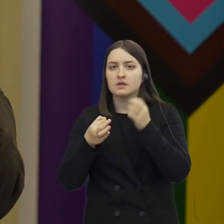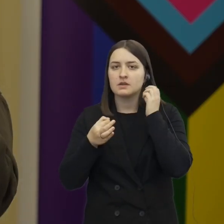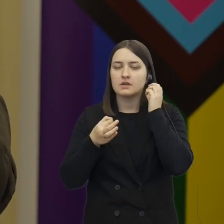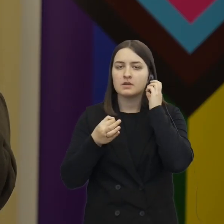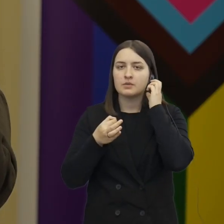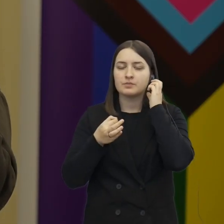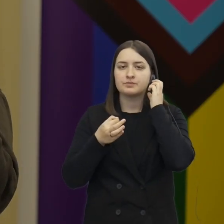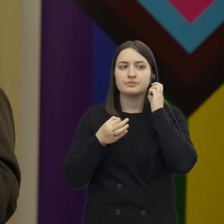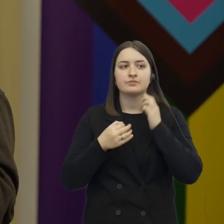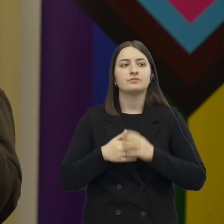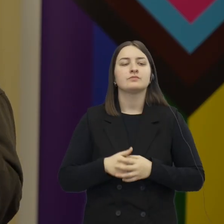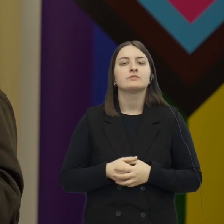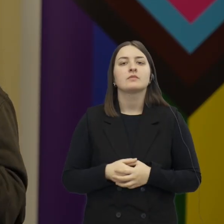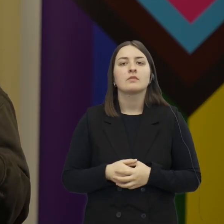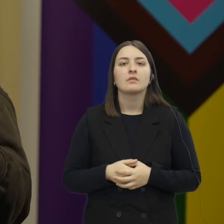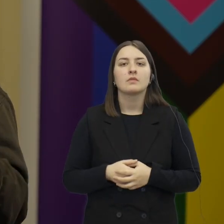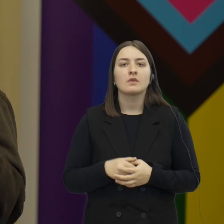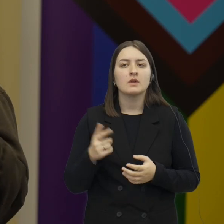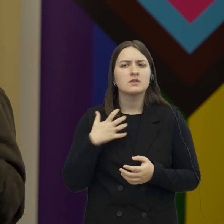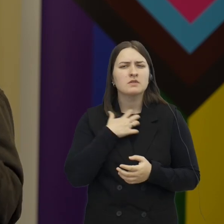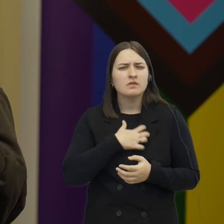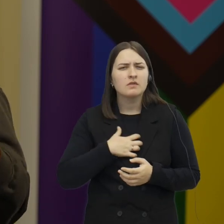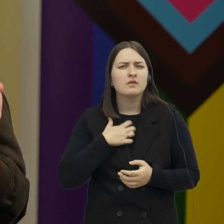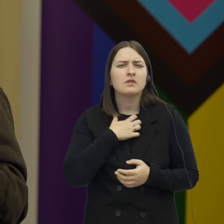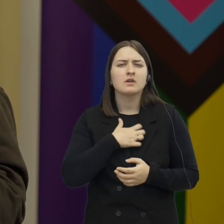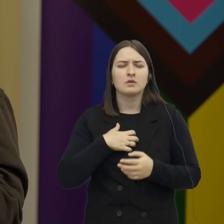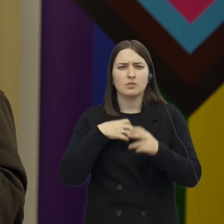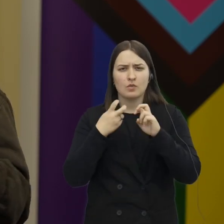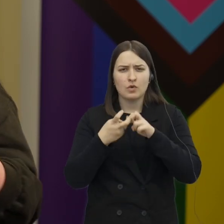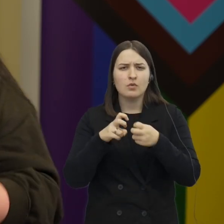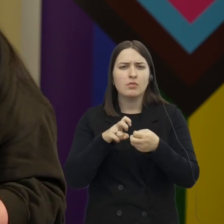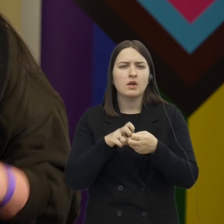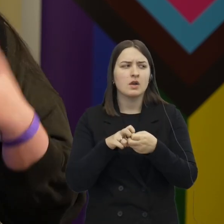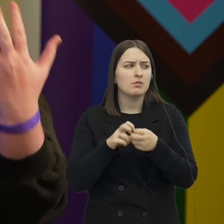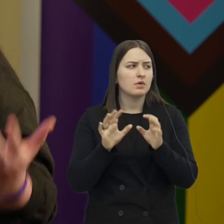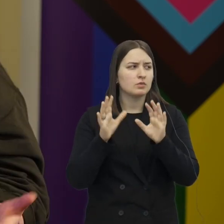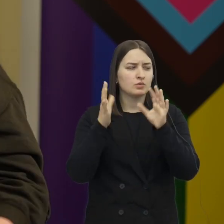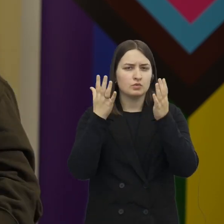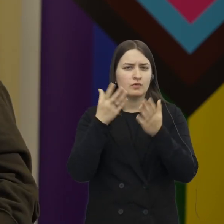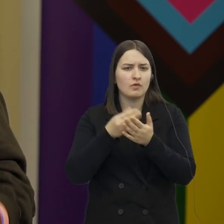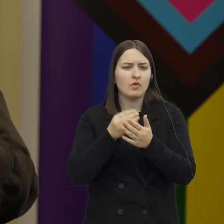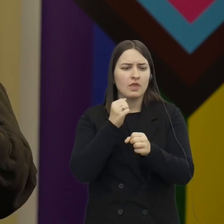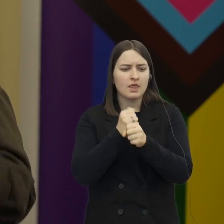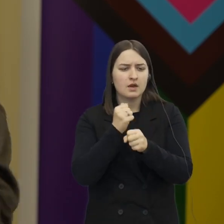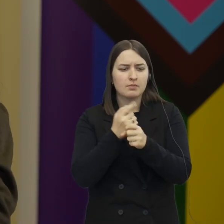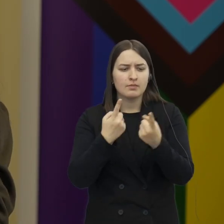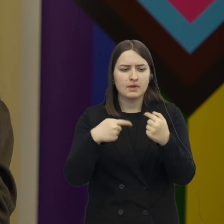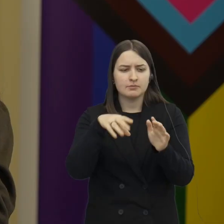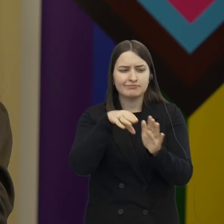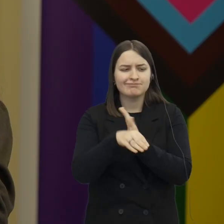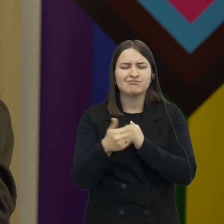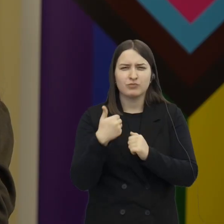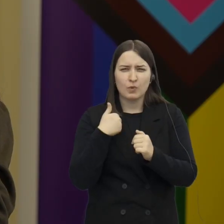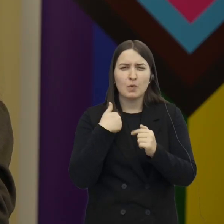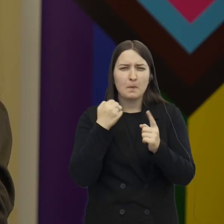na, sakykime, svarbiausią problemą, kurią savo darbe norėtumėt atliepti per, na,